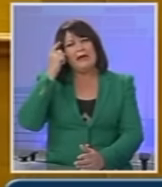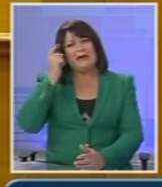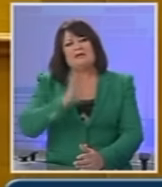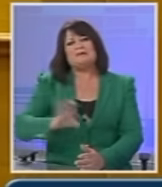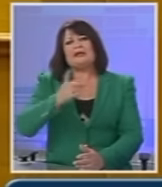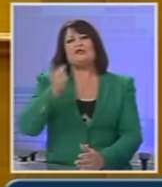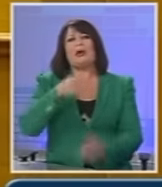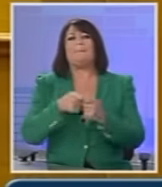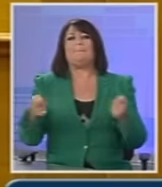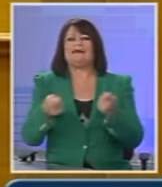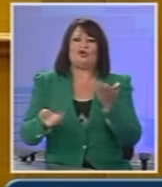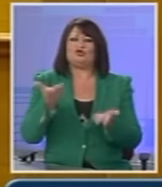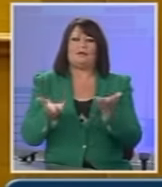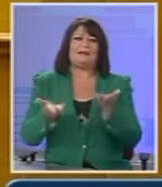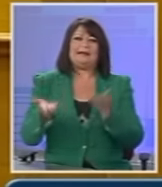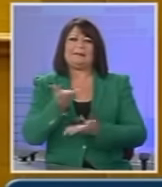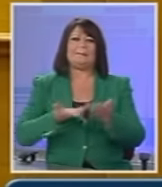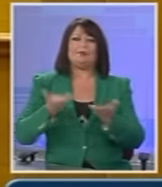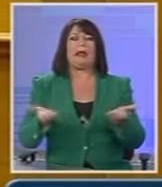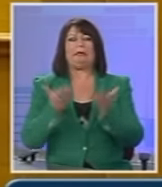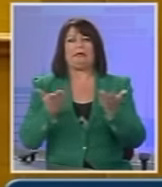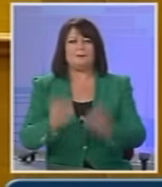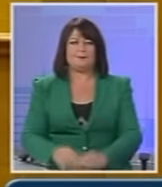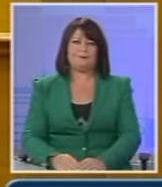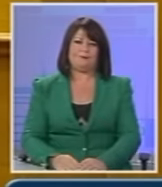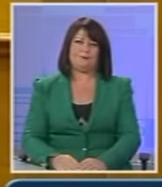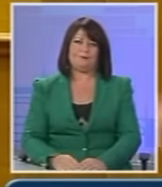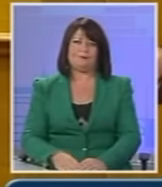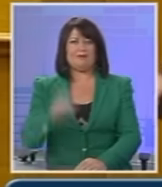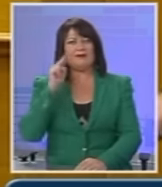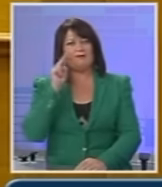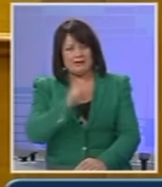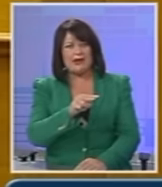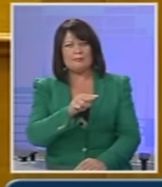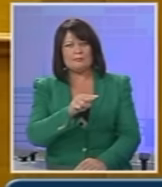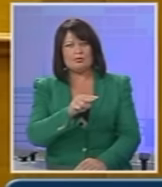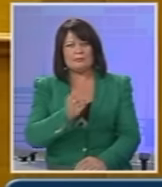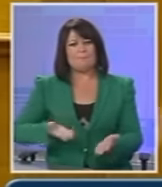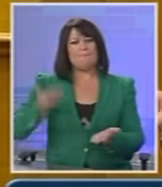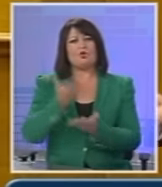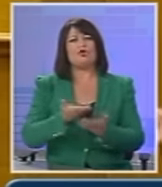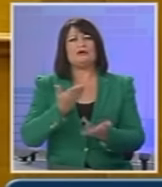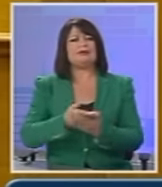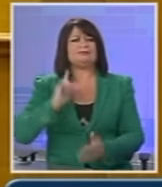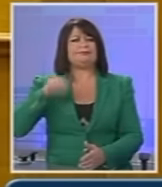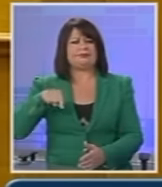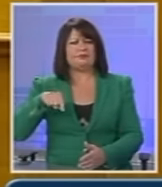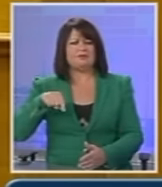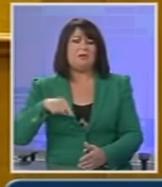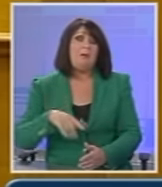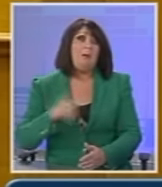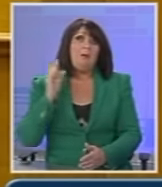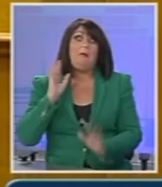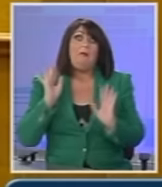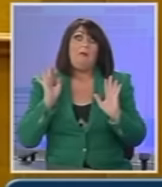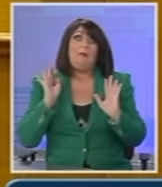ψάχνετε ισοδύναμα, γιατί τώρα βλέπω ότι ή πραγματικά δεν ακούσατε τις προτάσεις μας ή προσποιείστε ότι δεν τις